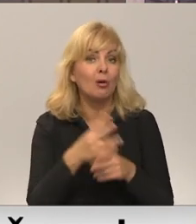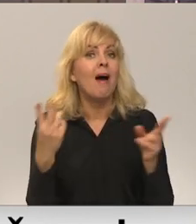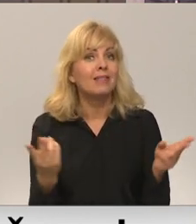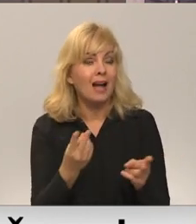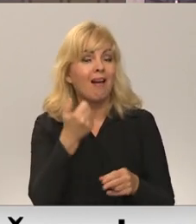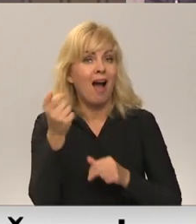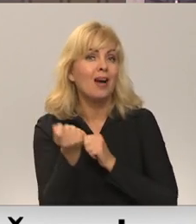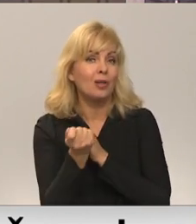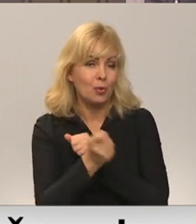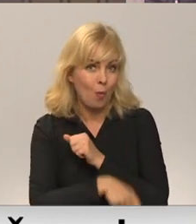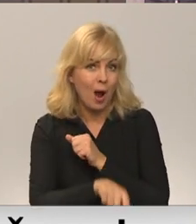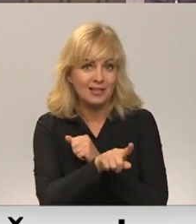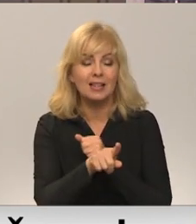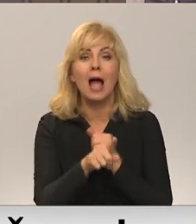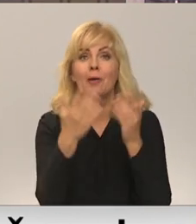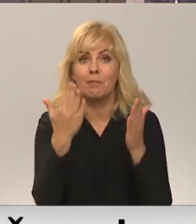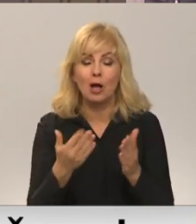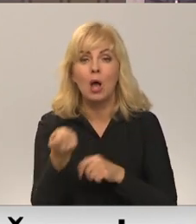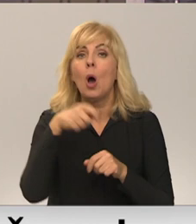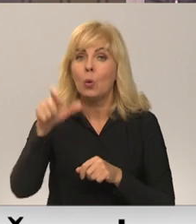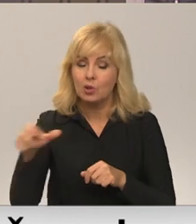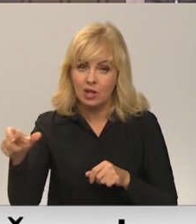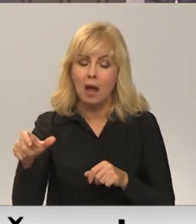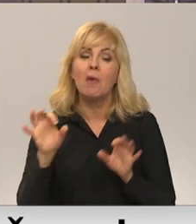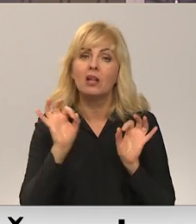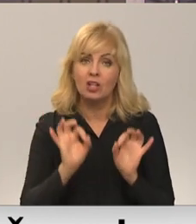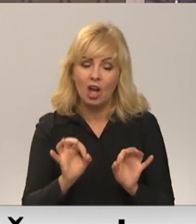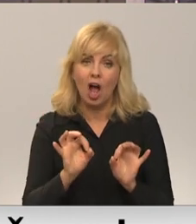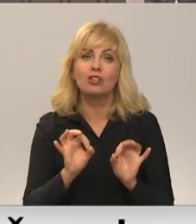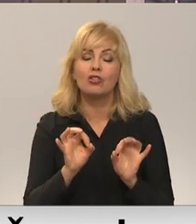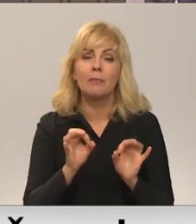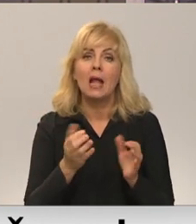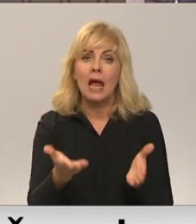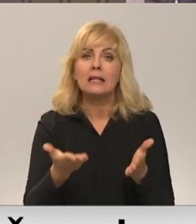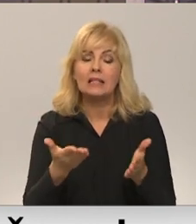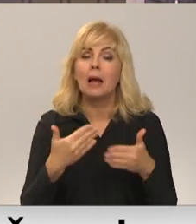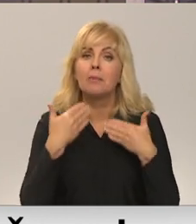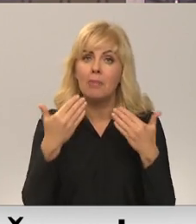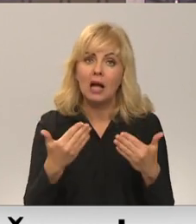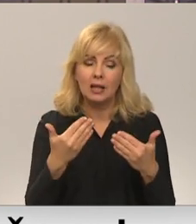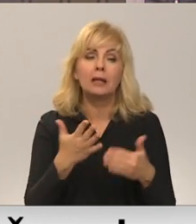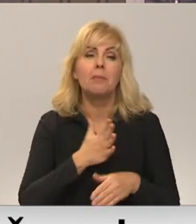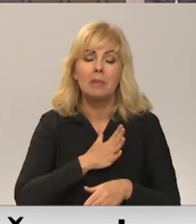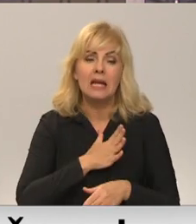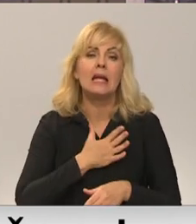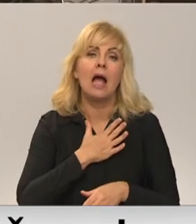gada noslēguma pasākumā uzņēmēji neslēpa, ka šoreiz izteiktā pateicība bijusi īpaši